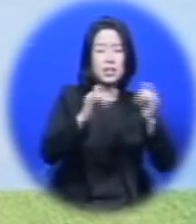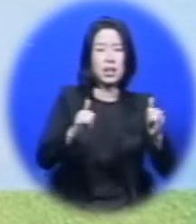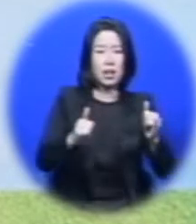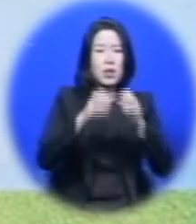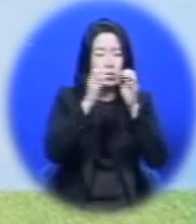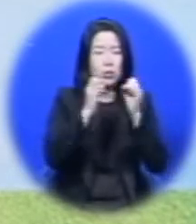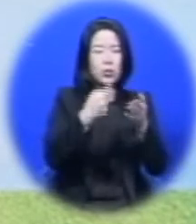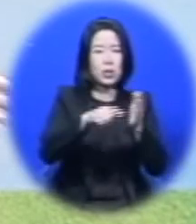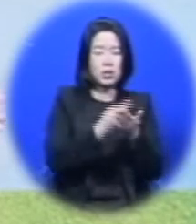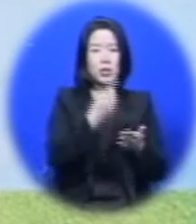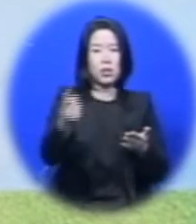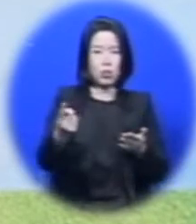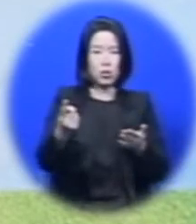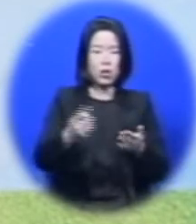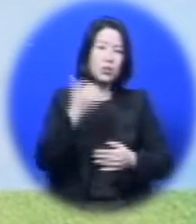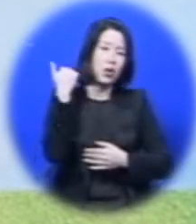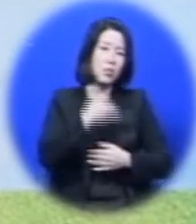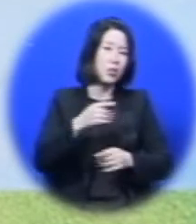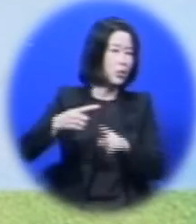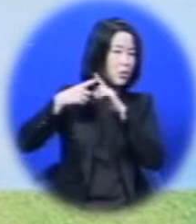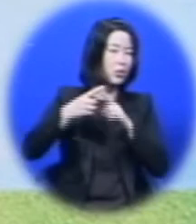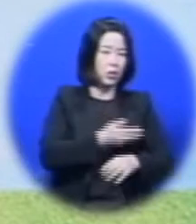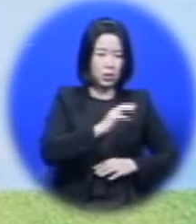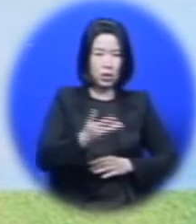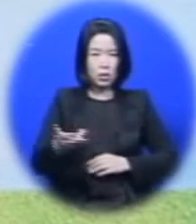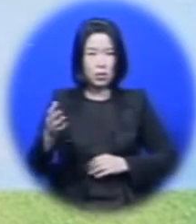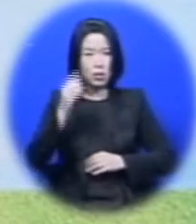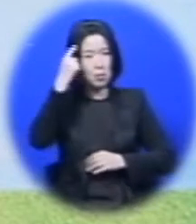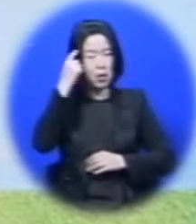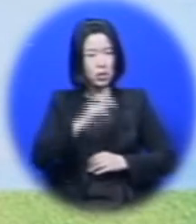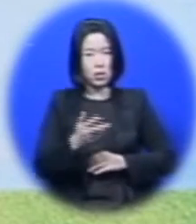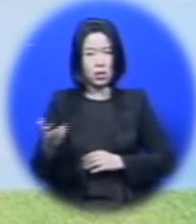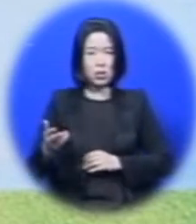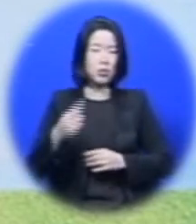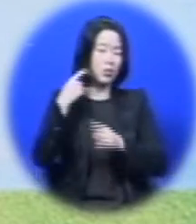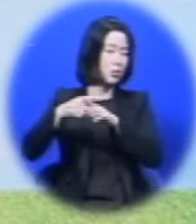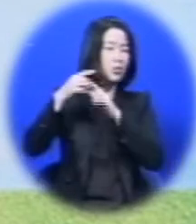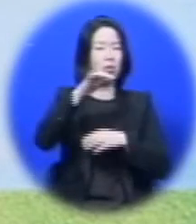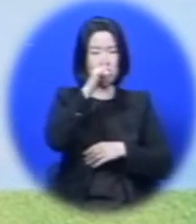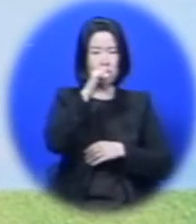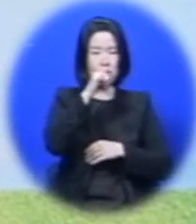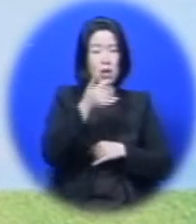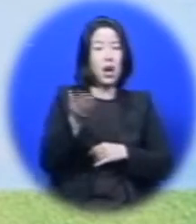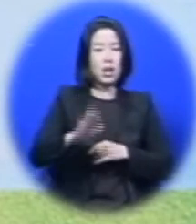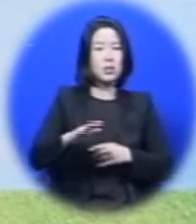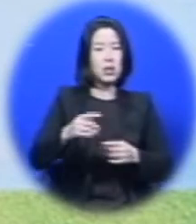당해서 목이 세 번 튕겨서 그렇게 순교했습니다. 그러나 사도 바울은 얼마나